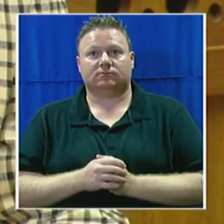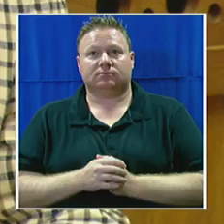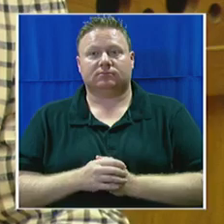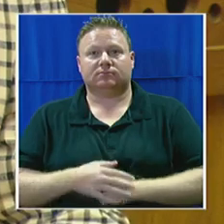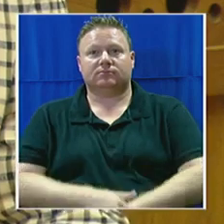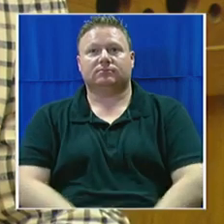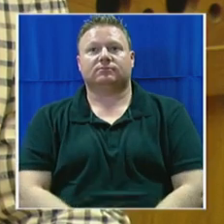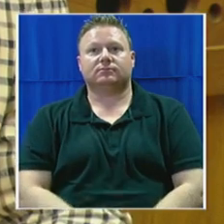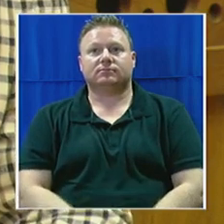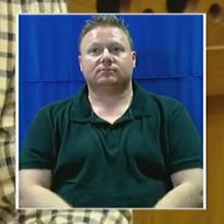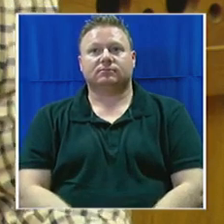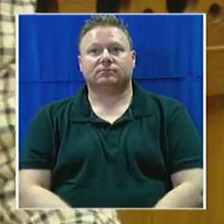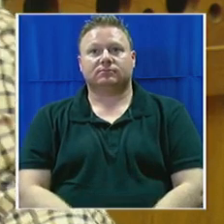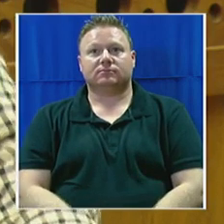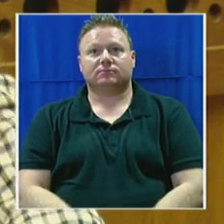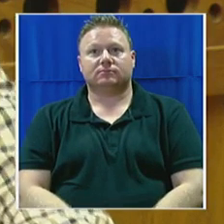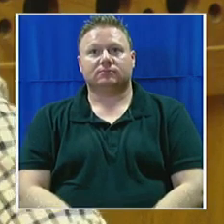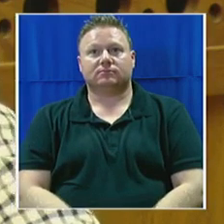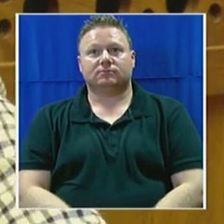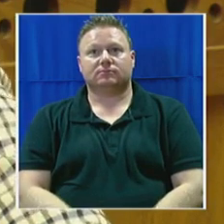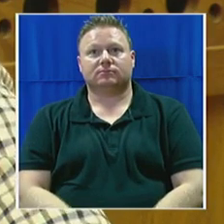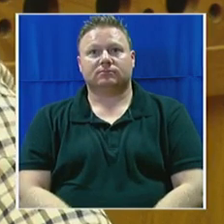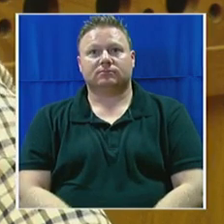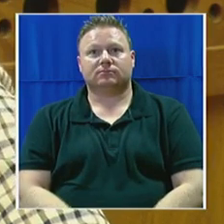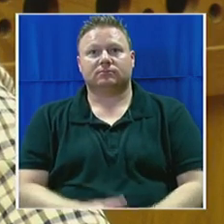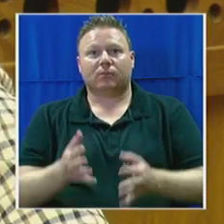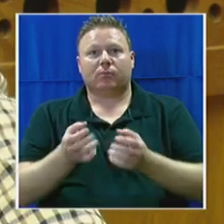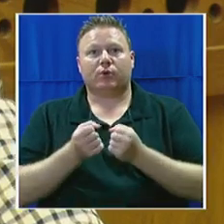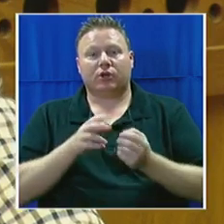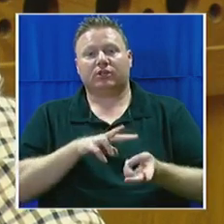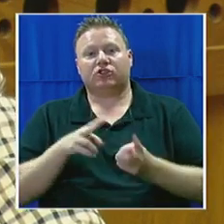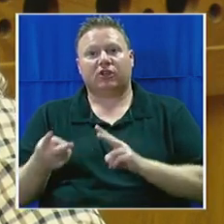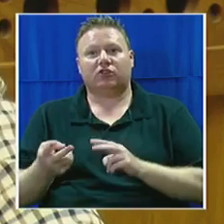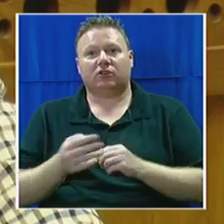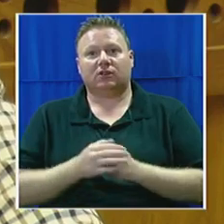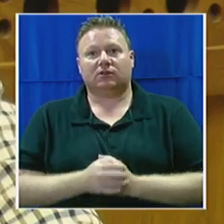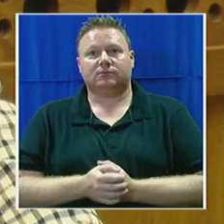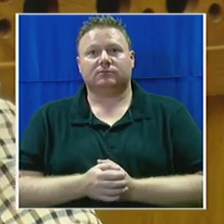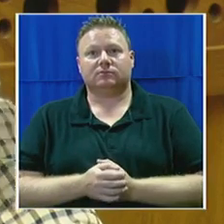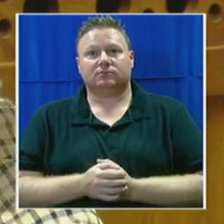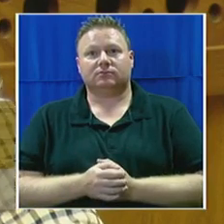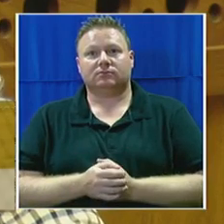namaphupho kuleyo miphakathi. Order, Honourable Members.